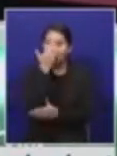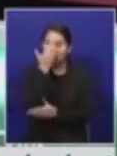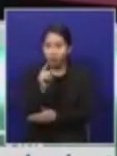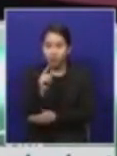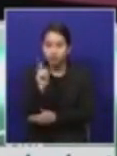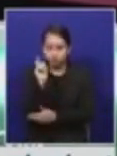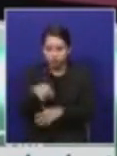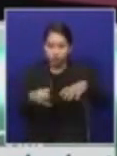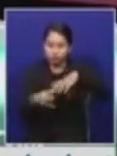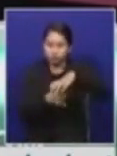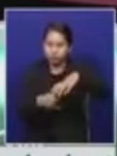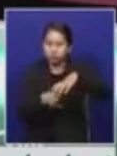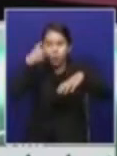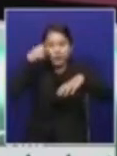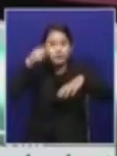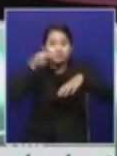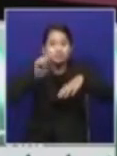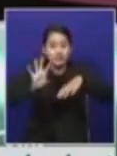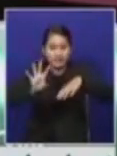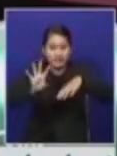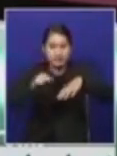ก็เพราะว่าจุดที่ทำใบรับรองแพทย์นี่มันต้องข้างชิดจะลำบากและก็มีราคาแผนทำไมไม่ยกเลิกวันนี้ยังยกเลิกได้ครับเพราะยังไงก็ต้องเข้าไปสู่จุดกากตัว14วันนั่งถือเป็นข้อเสนอของพวกเราที่เราได้ขับเคลื่อนแต่วันนี้ยังไม่ได้ดำเนินการ